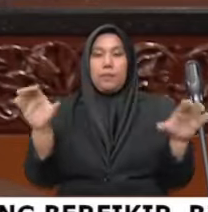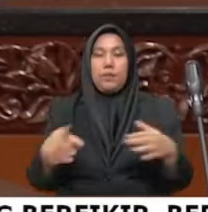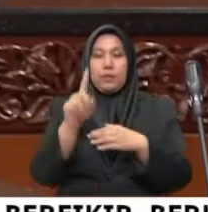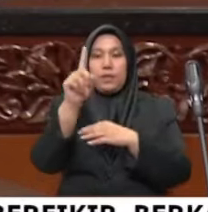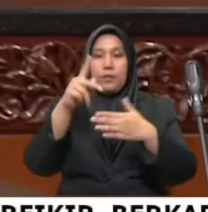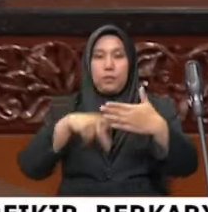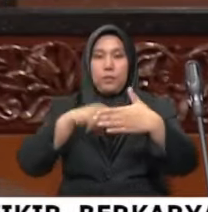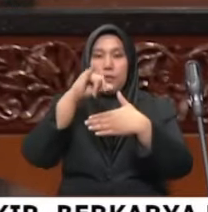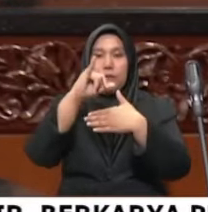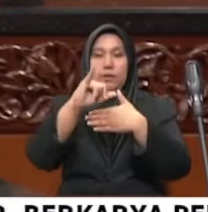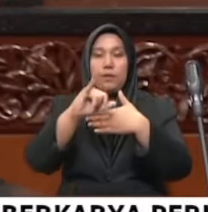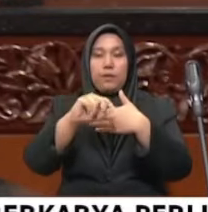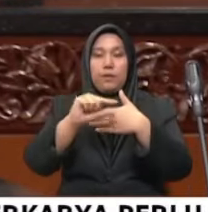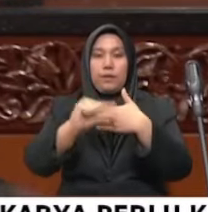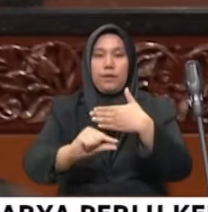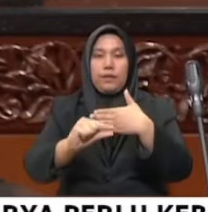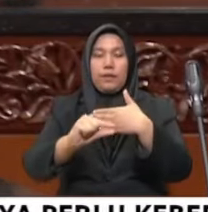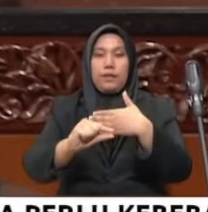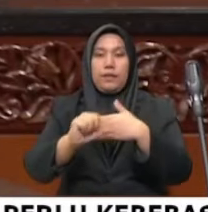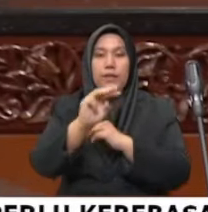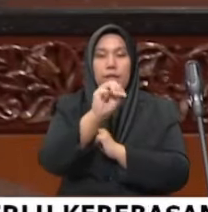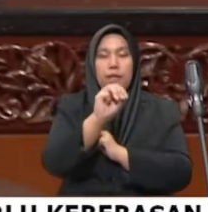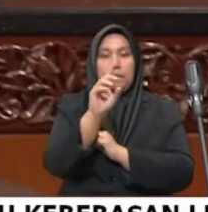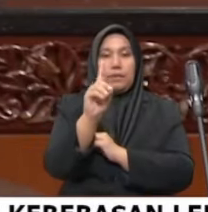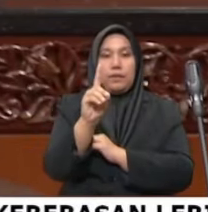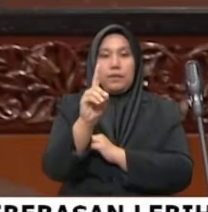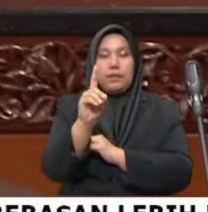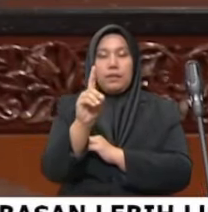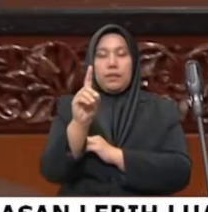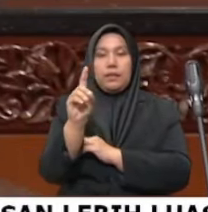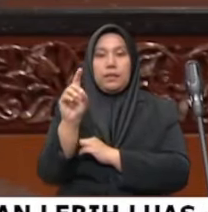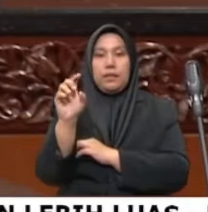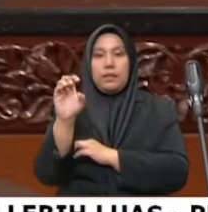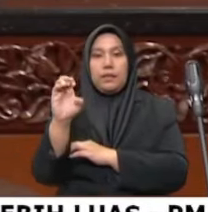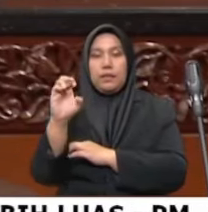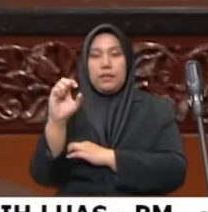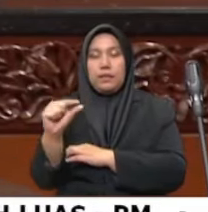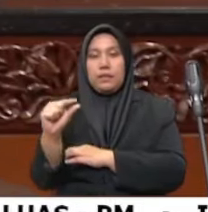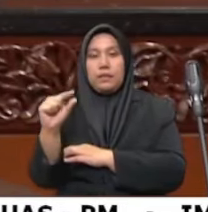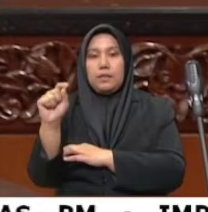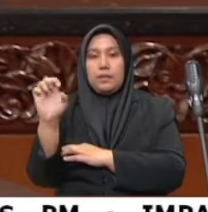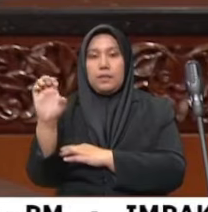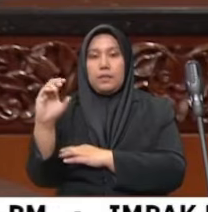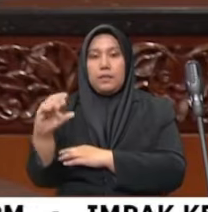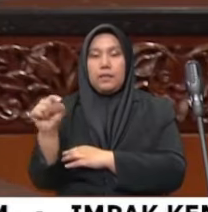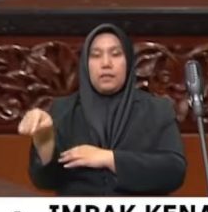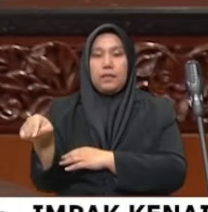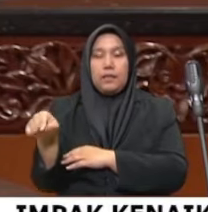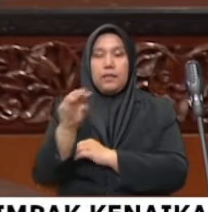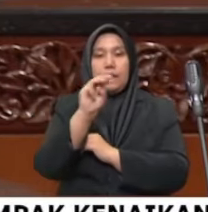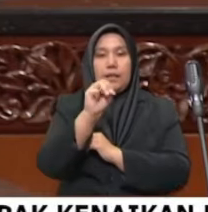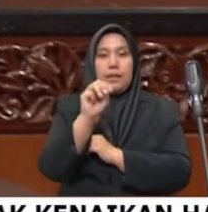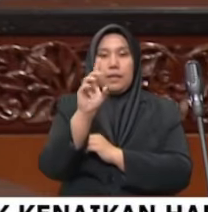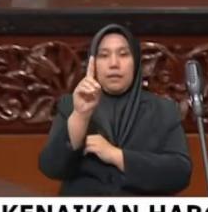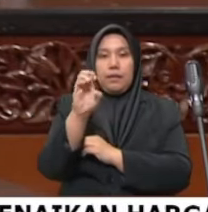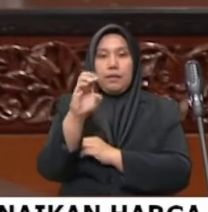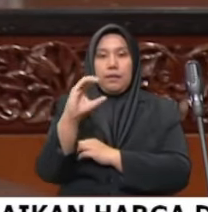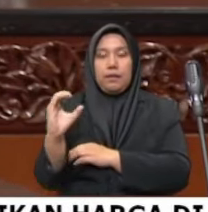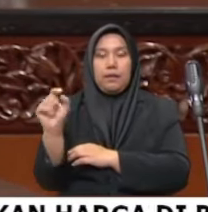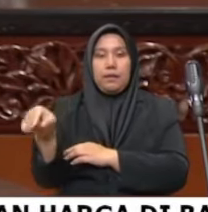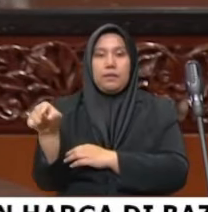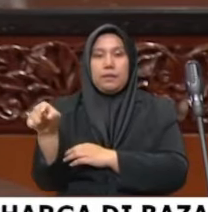iaitu MD Agitech. Inisiatif ini Yang Berhormat untuk meritiskan dorongan MDEC dengan kerjasama dengan